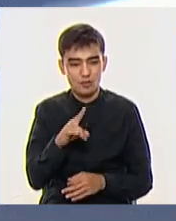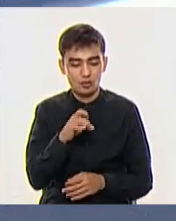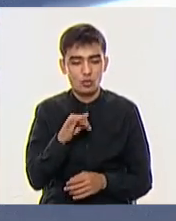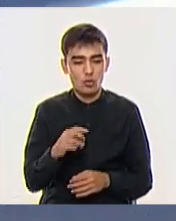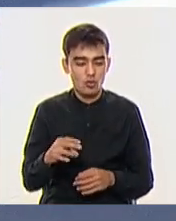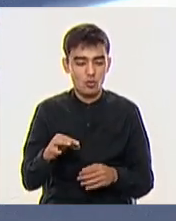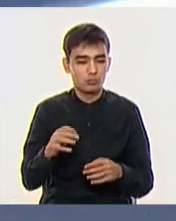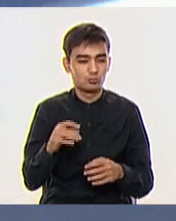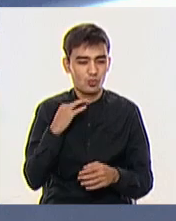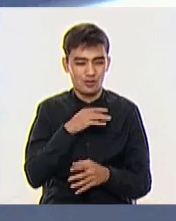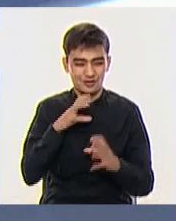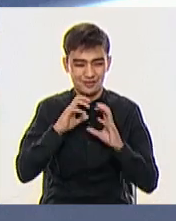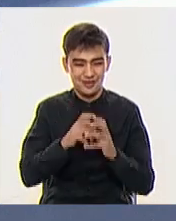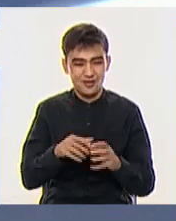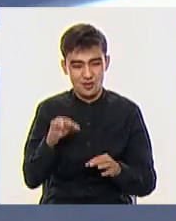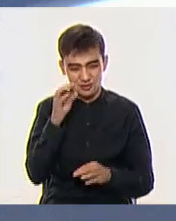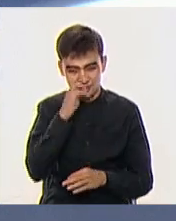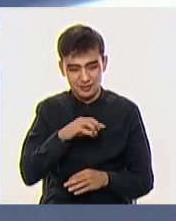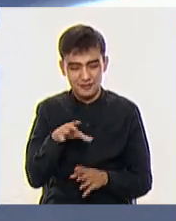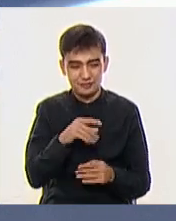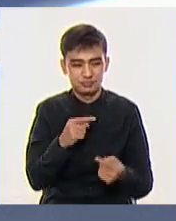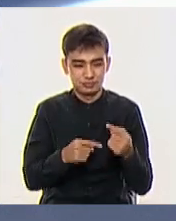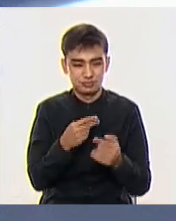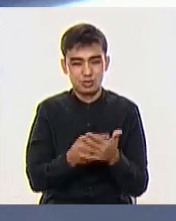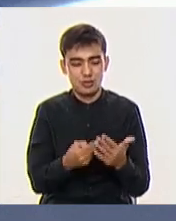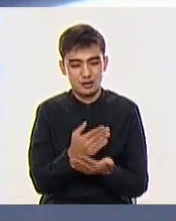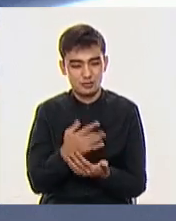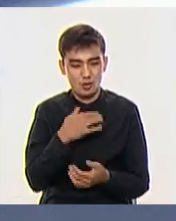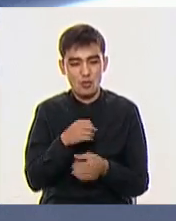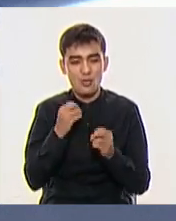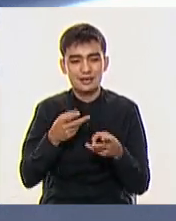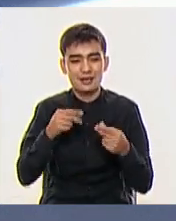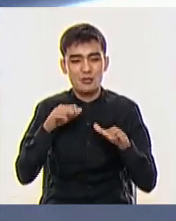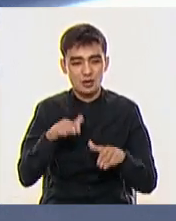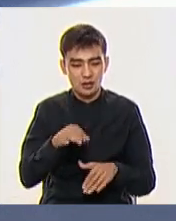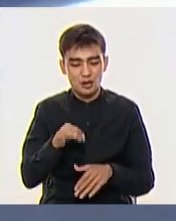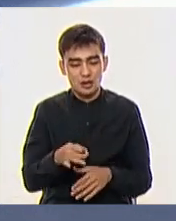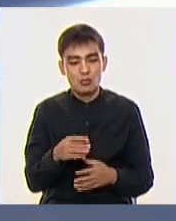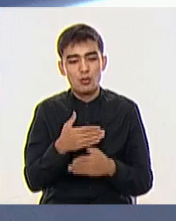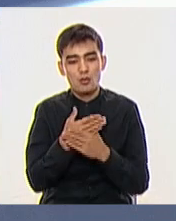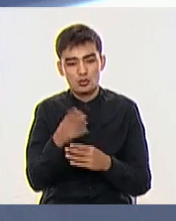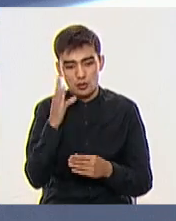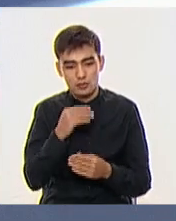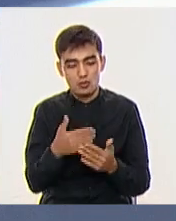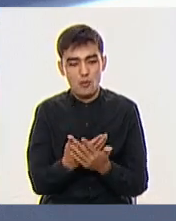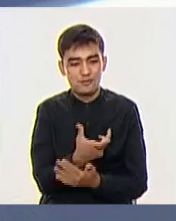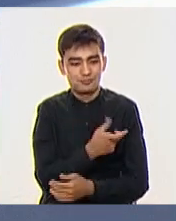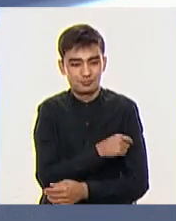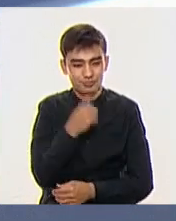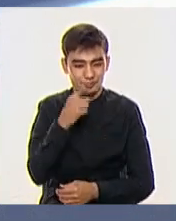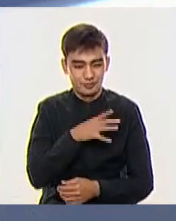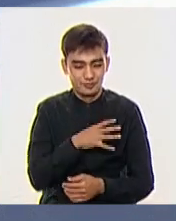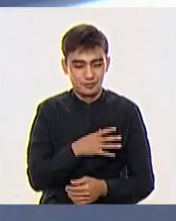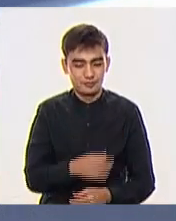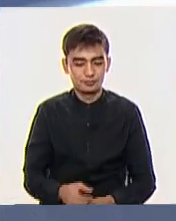многие страны пока проигрывают борьбу с пандемией. Где сейчас опаснее всего? И поможет ли еще одна новая вакцина, расскажет Елена